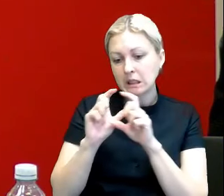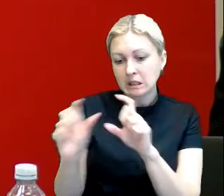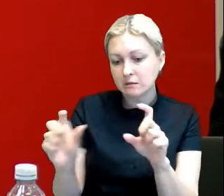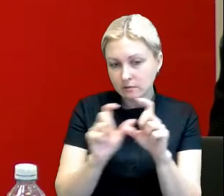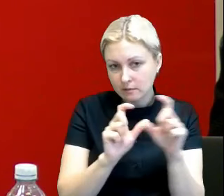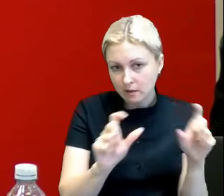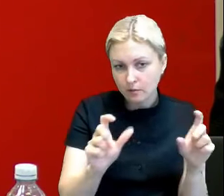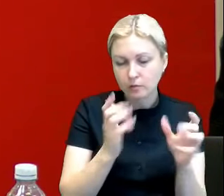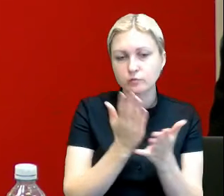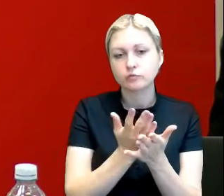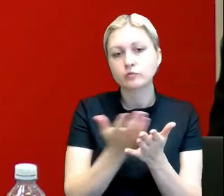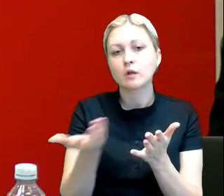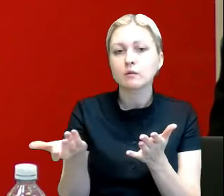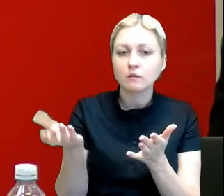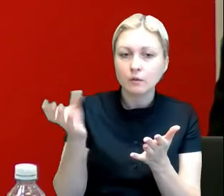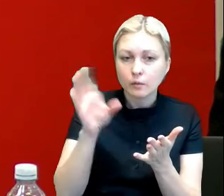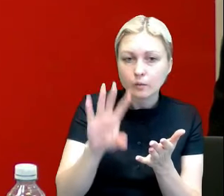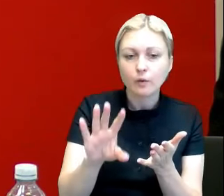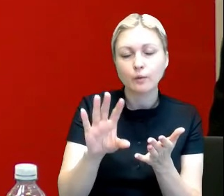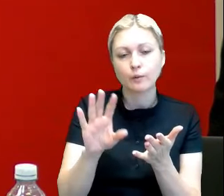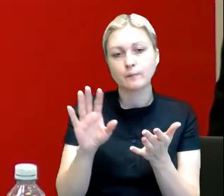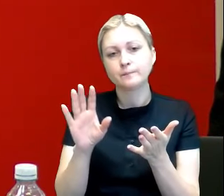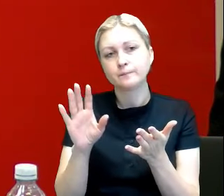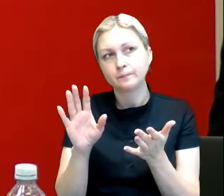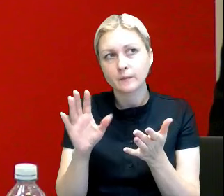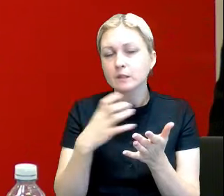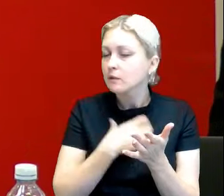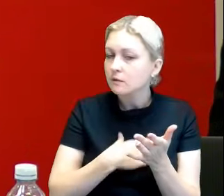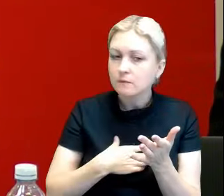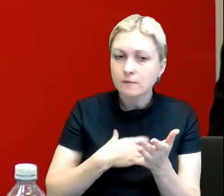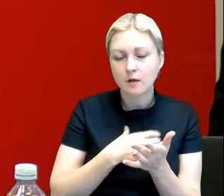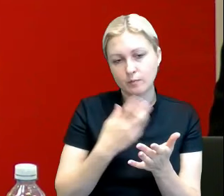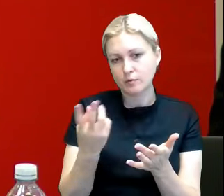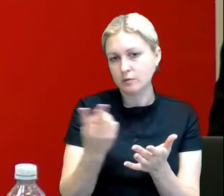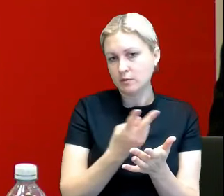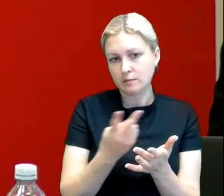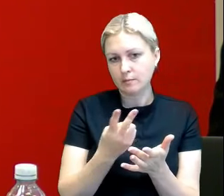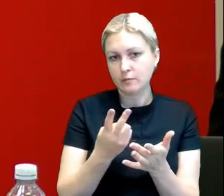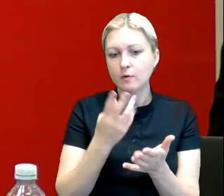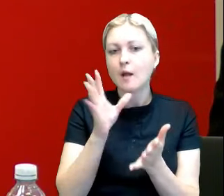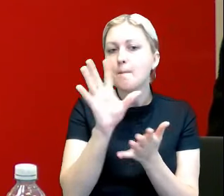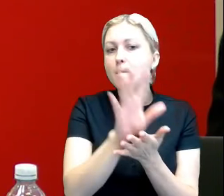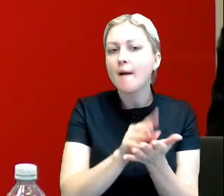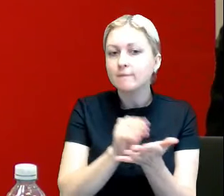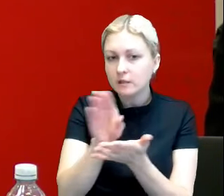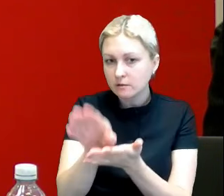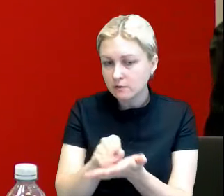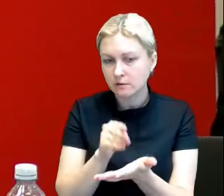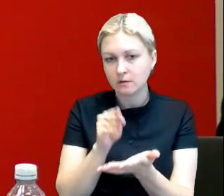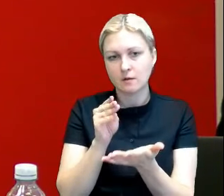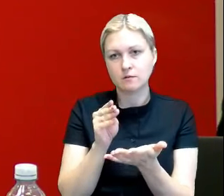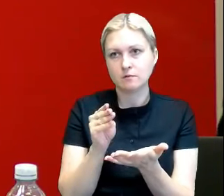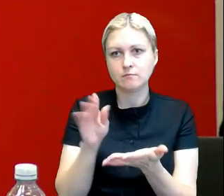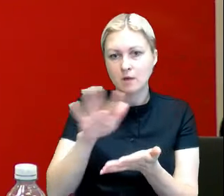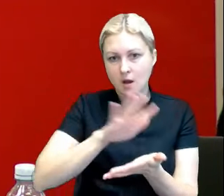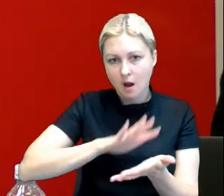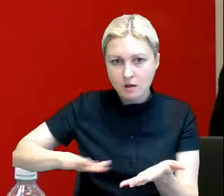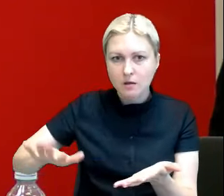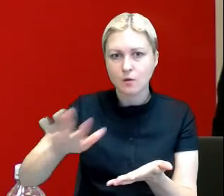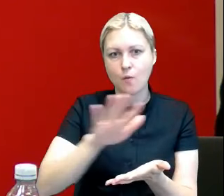daugiau daugiau ar mažiau labai svarbios ir pavyzdinės mūsų regione ne tik mieste tai su su